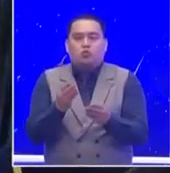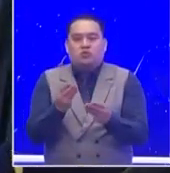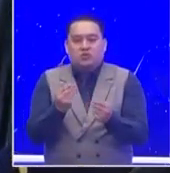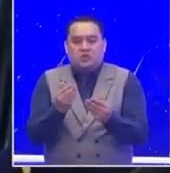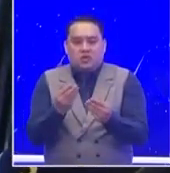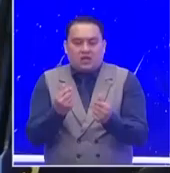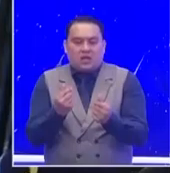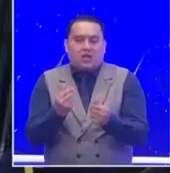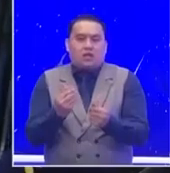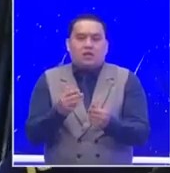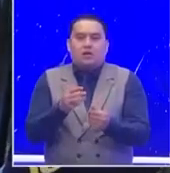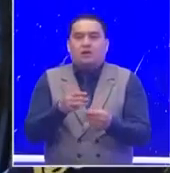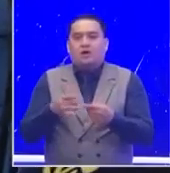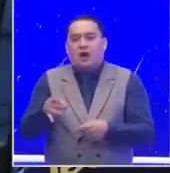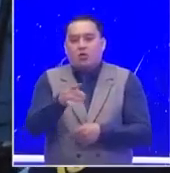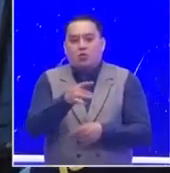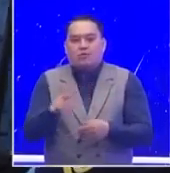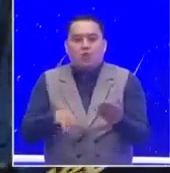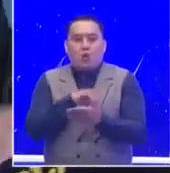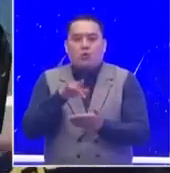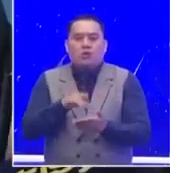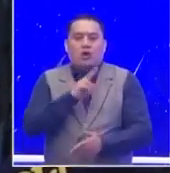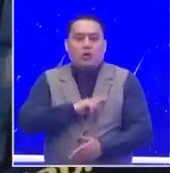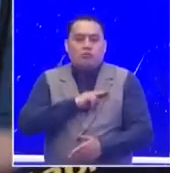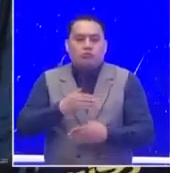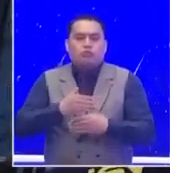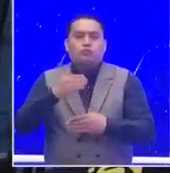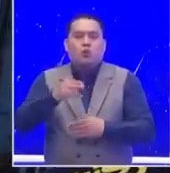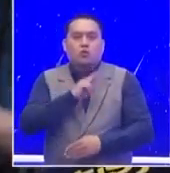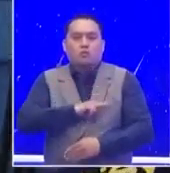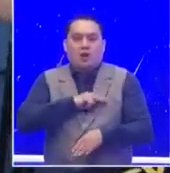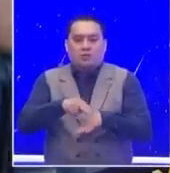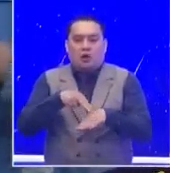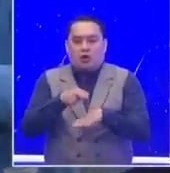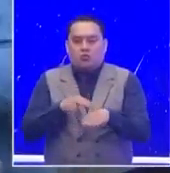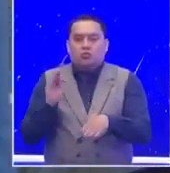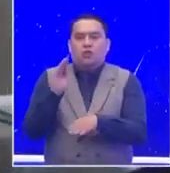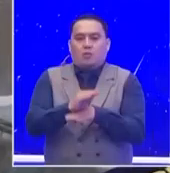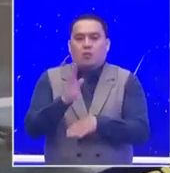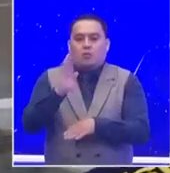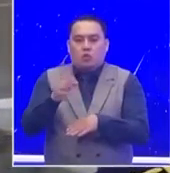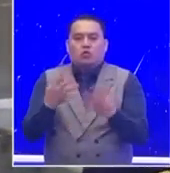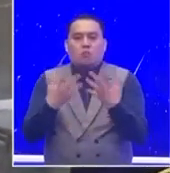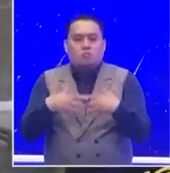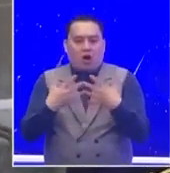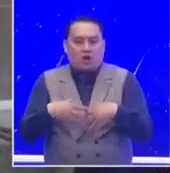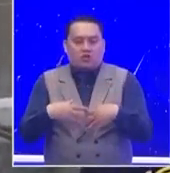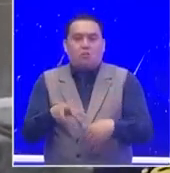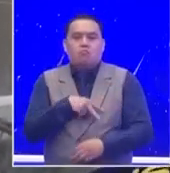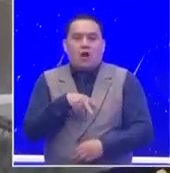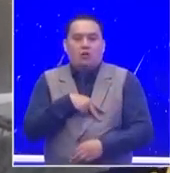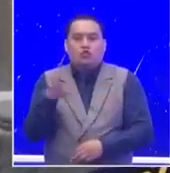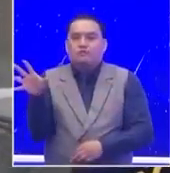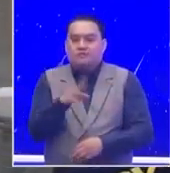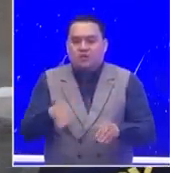Вне зависимости, в каком районе или городе он работает. Позже и полицейским дадут надбавку. Сейчас идут подсчеты. Поощрение получат